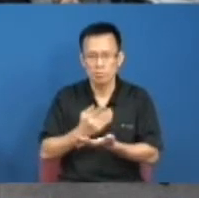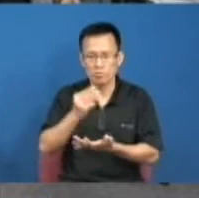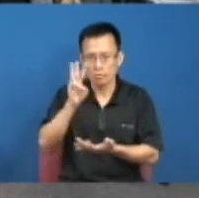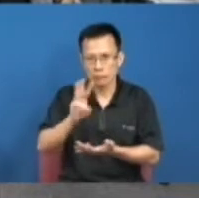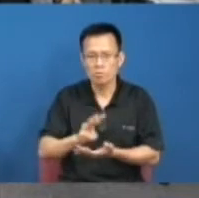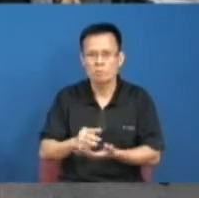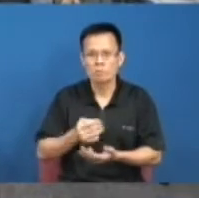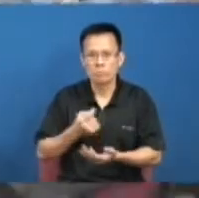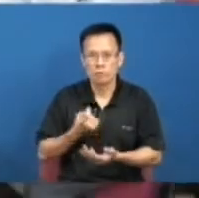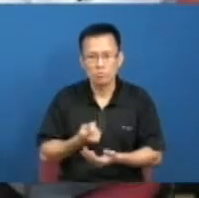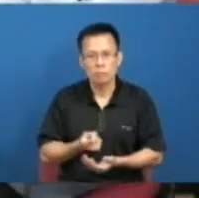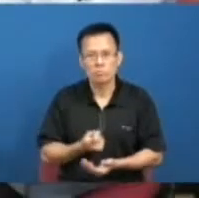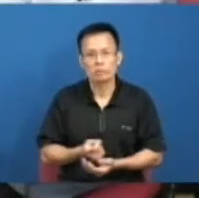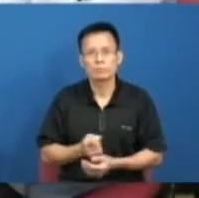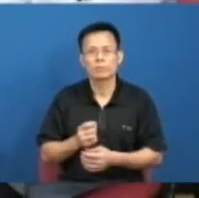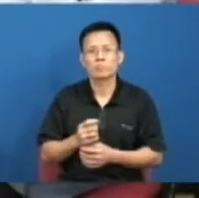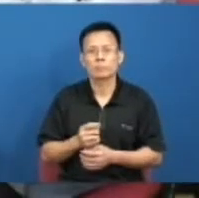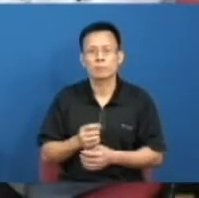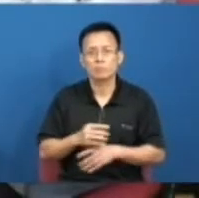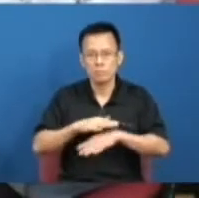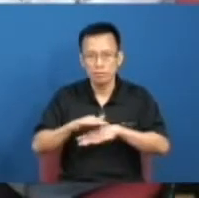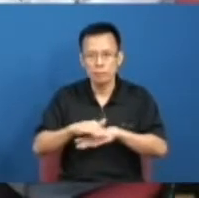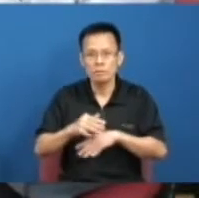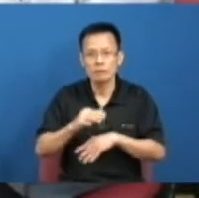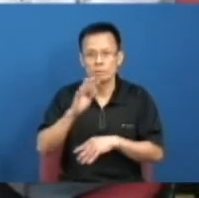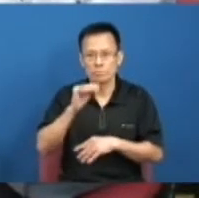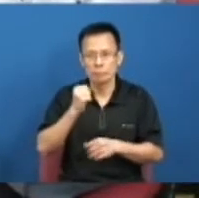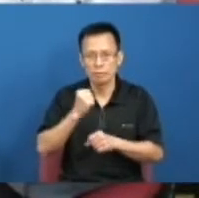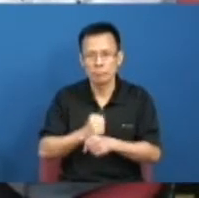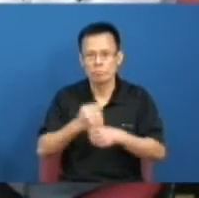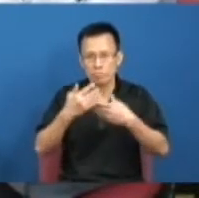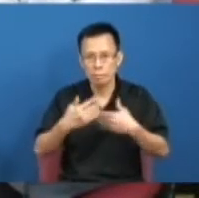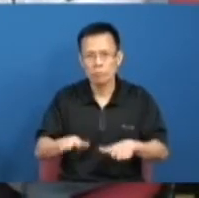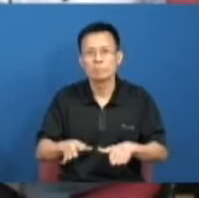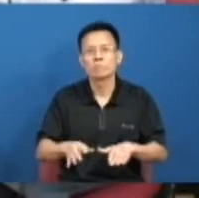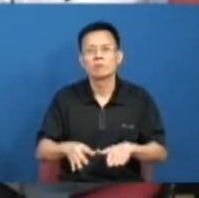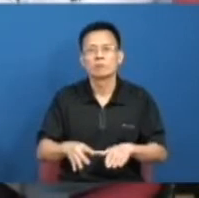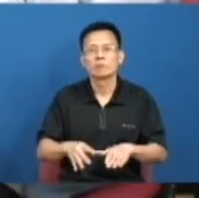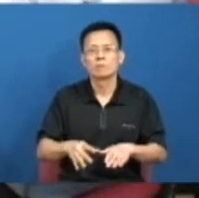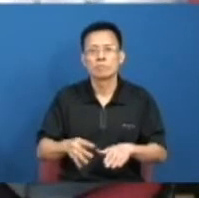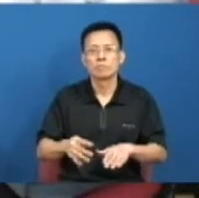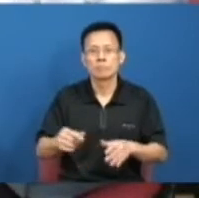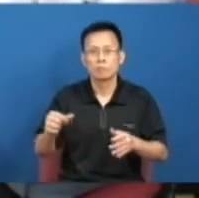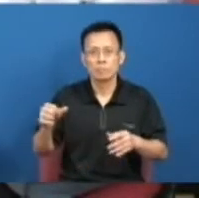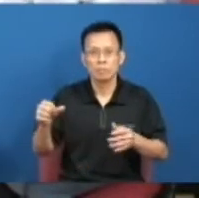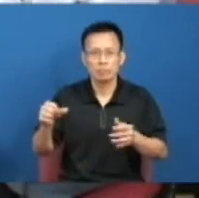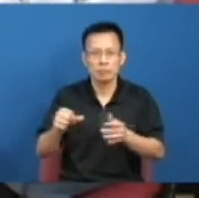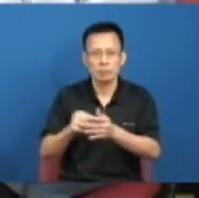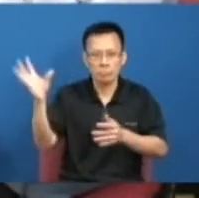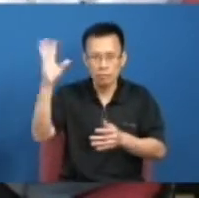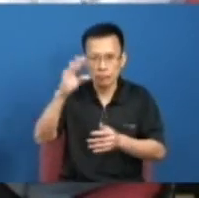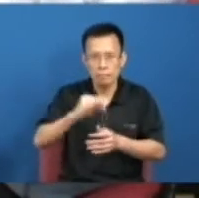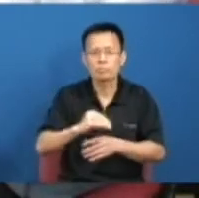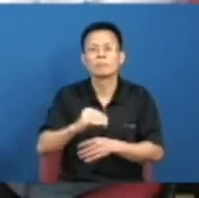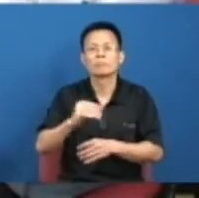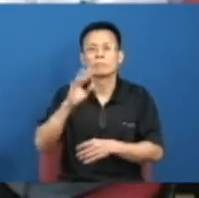嘅啫，即係。通常可以做完之後咧，即晚都可以試到水噶啦。 哇！ 係啦，即